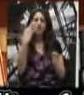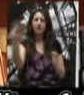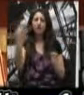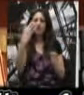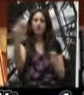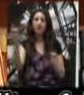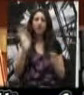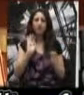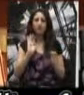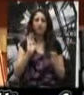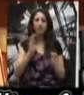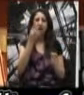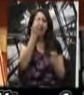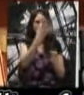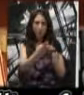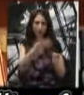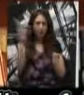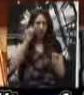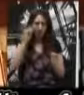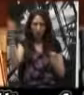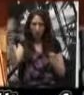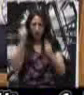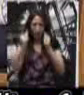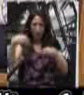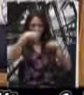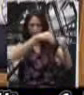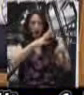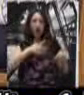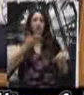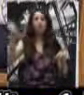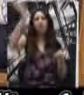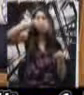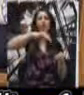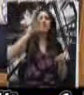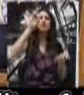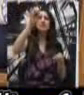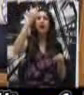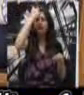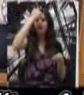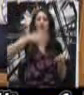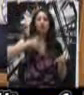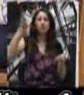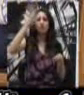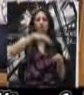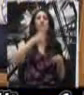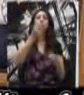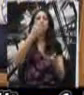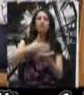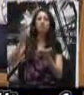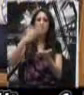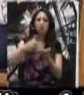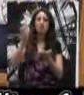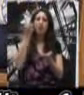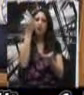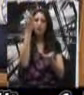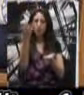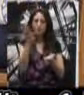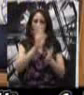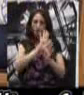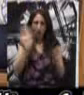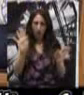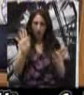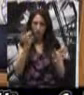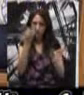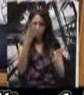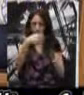لهم هديكم ال 45 دول ب90000. راحوا واخدين منه، قعدوا يسدوا لحد ما تم نص حق العربيه ال 45